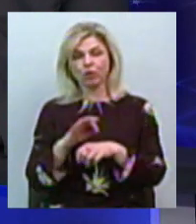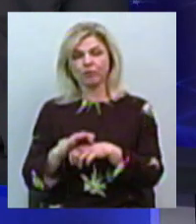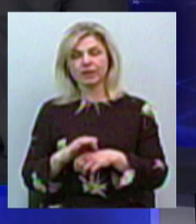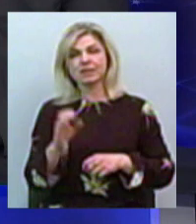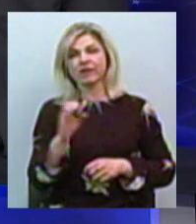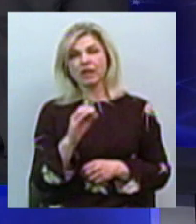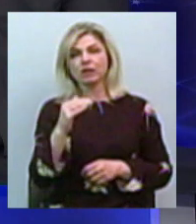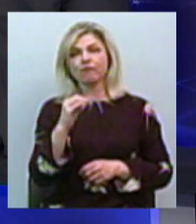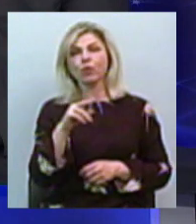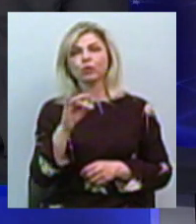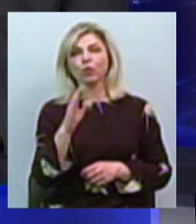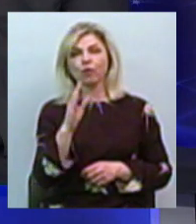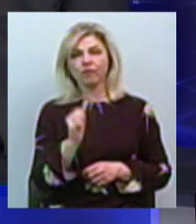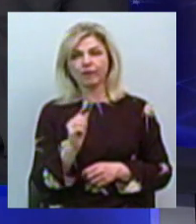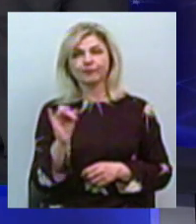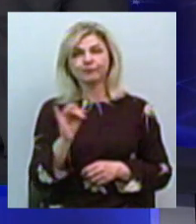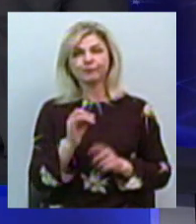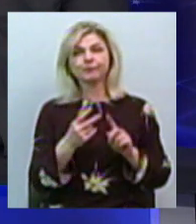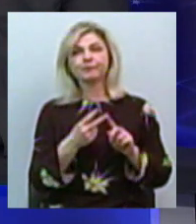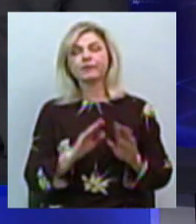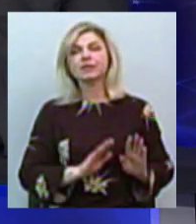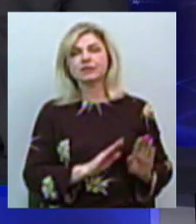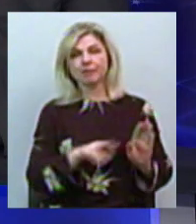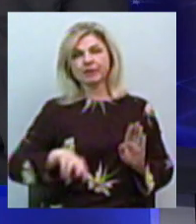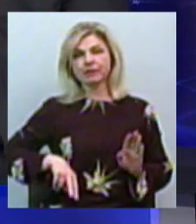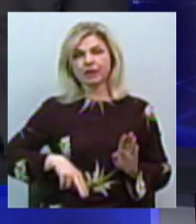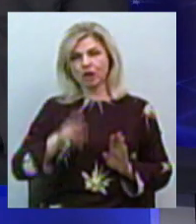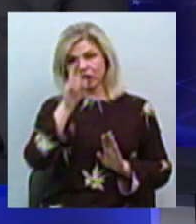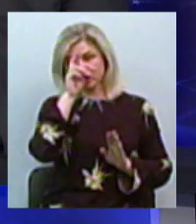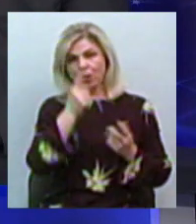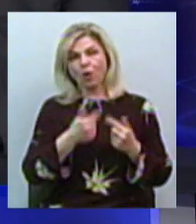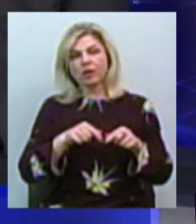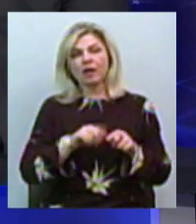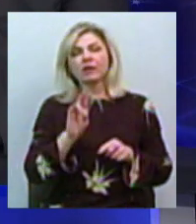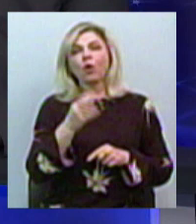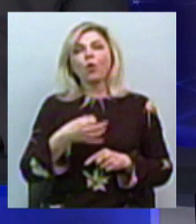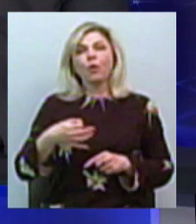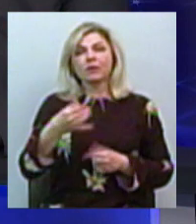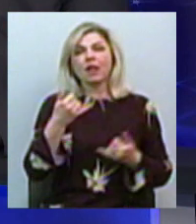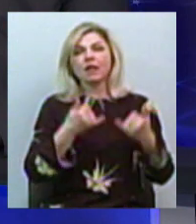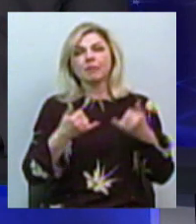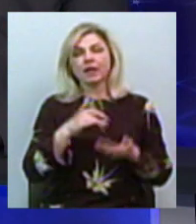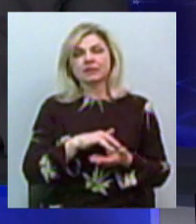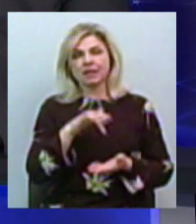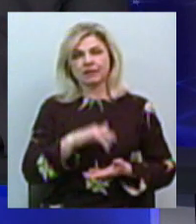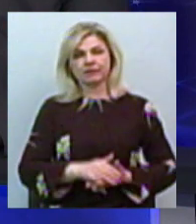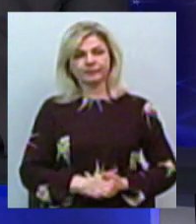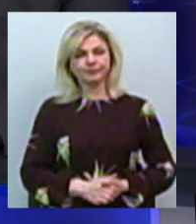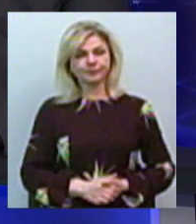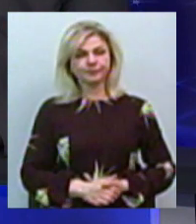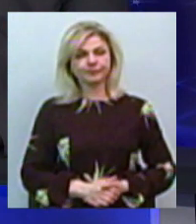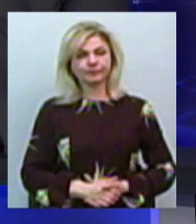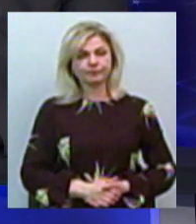Федорова та заступник директора державної установи Миколаївський обласний лабораторний центр Міністерства охорони